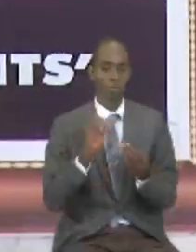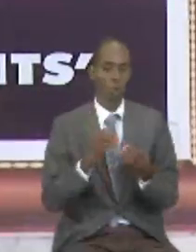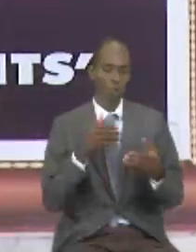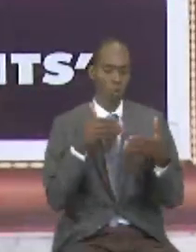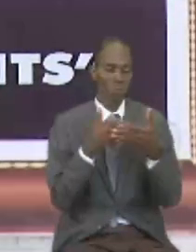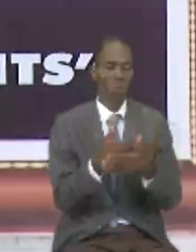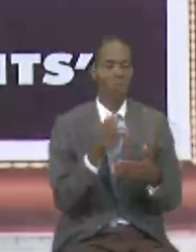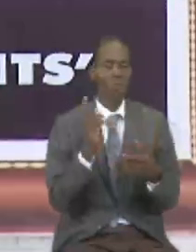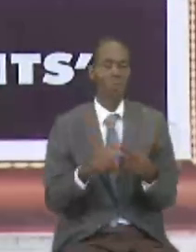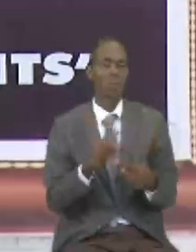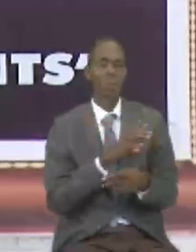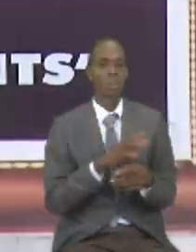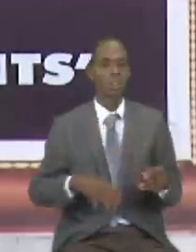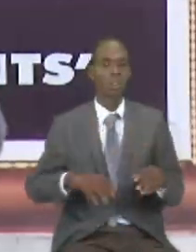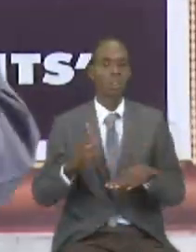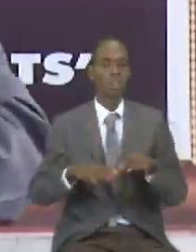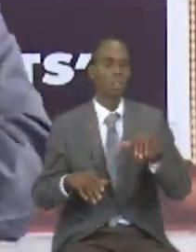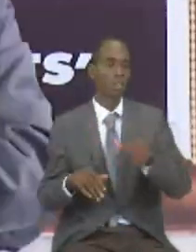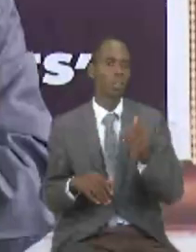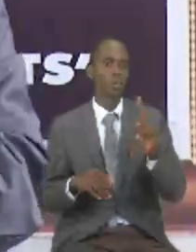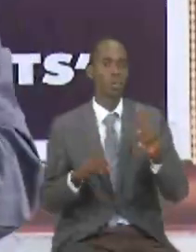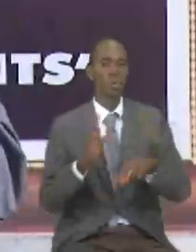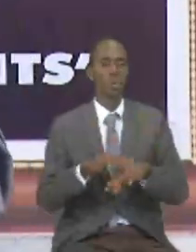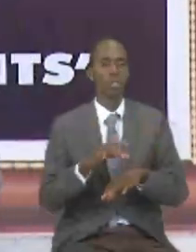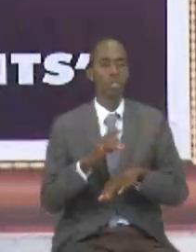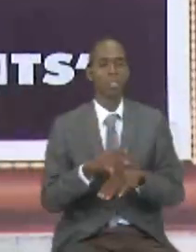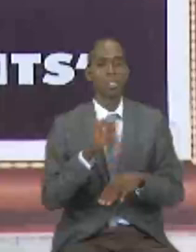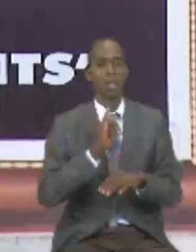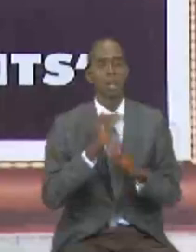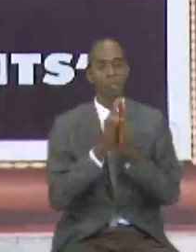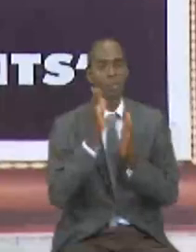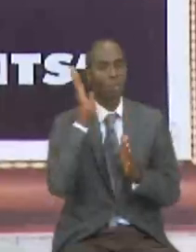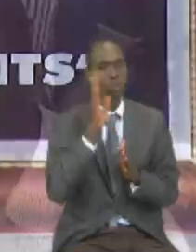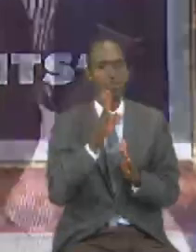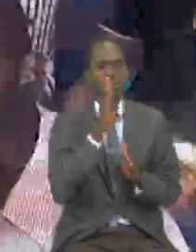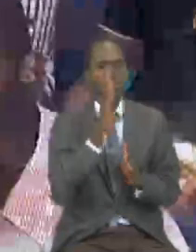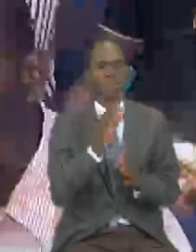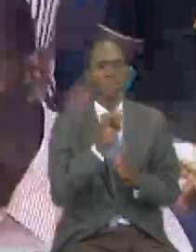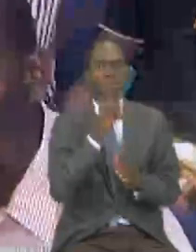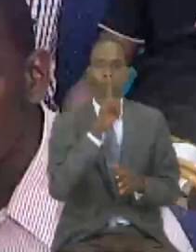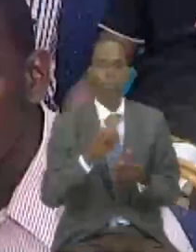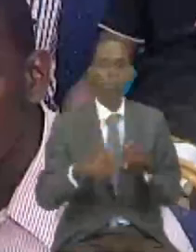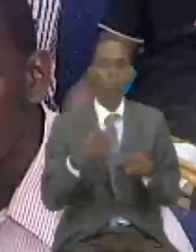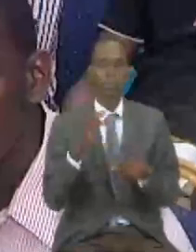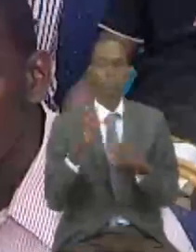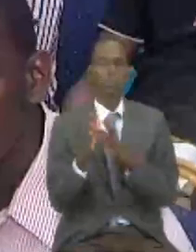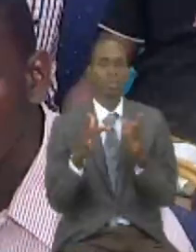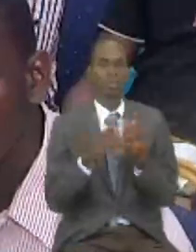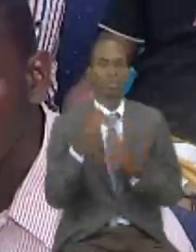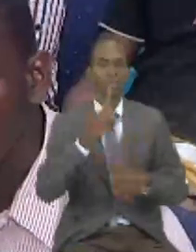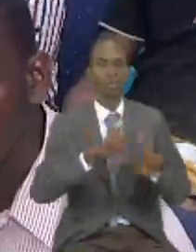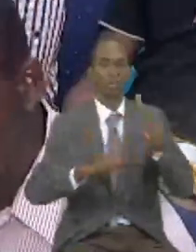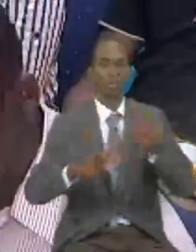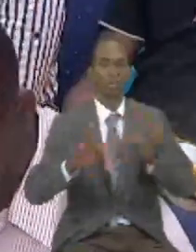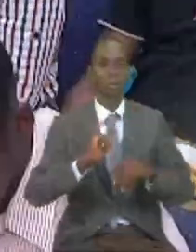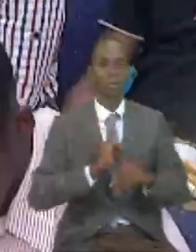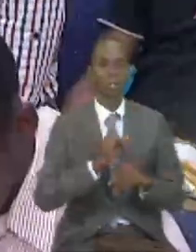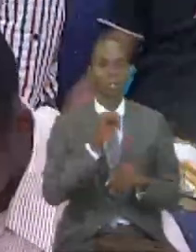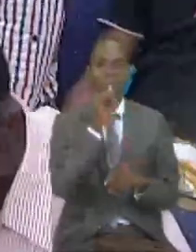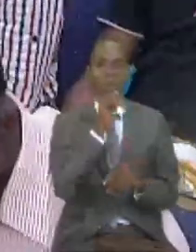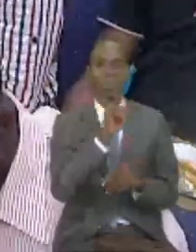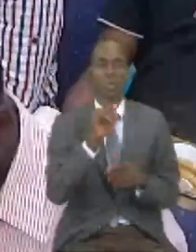de Christ que toute personne sur terre. Tu seras un véritable ami de Jésus. Je suis ami de Jésus.